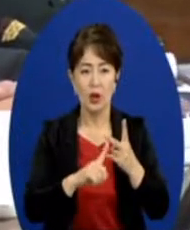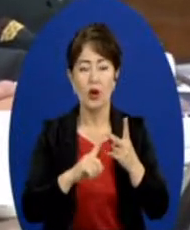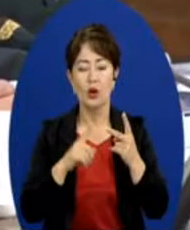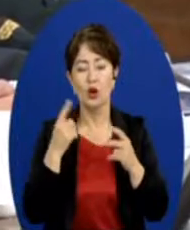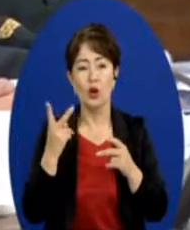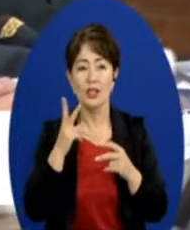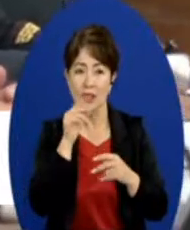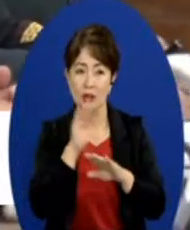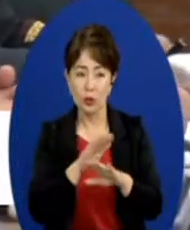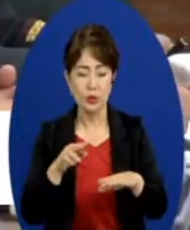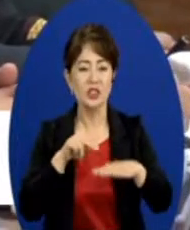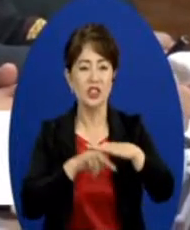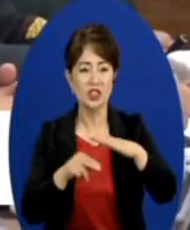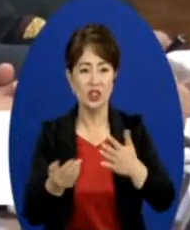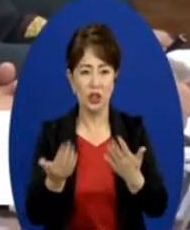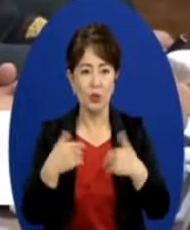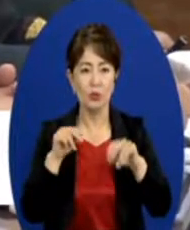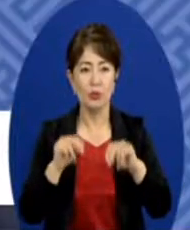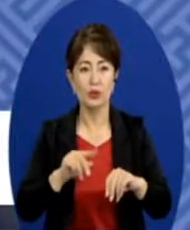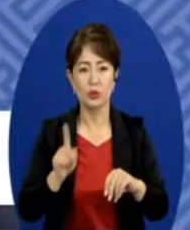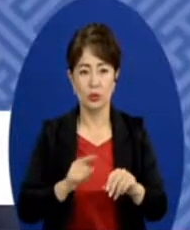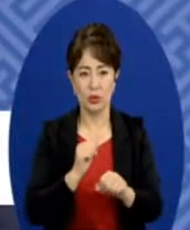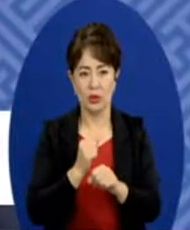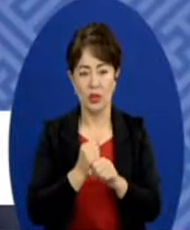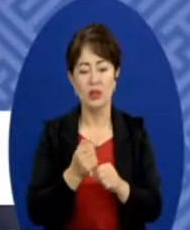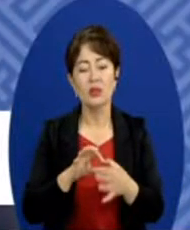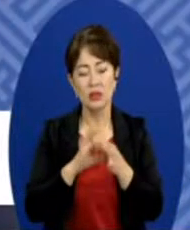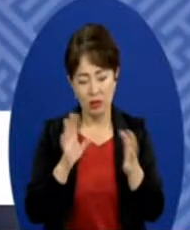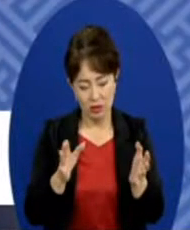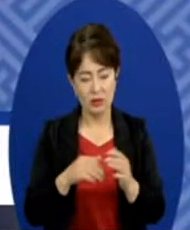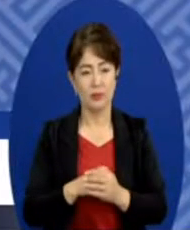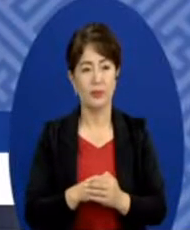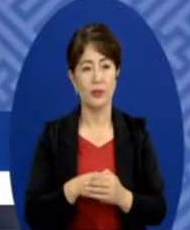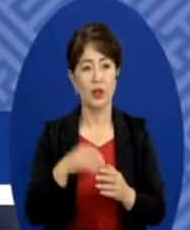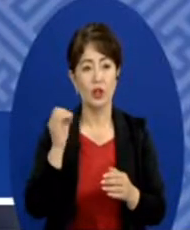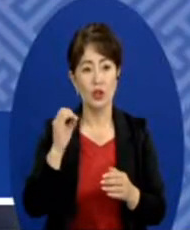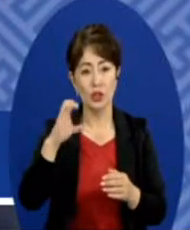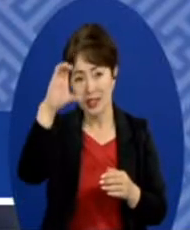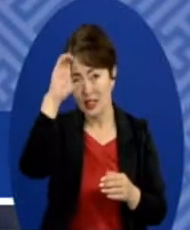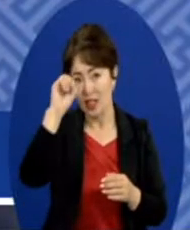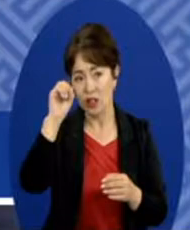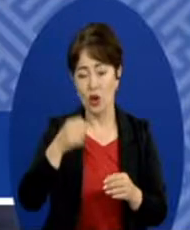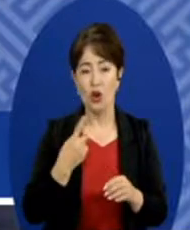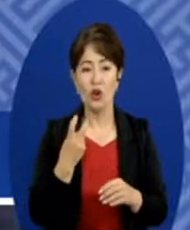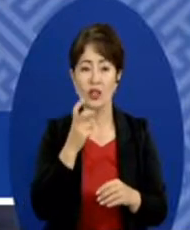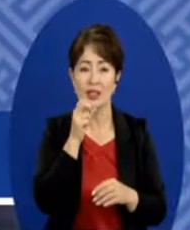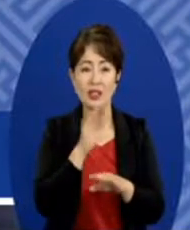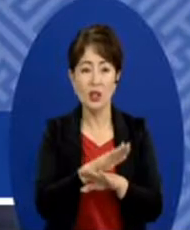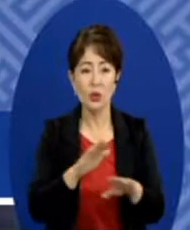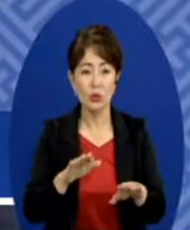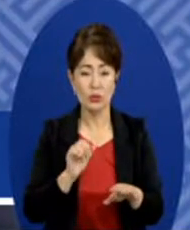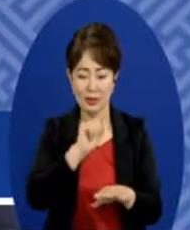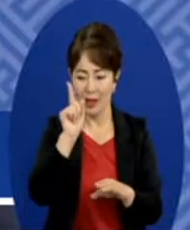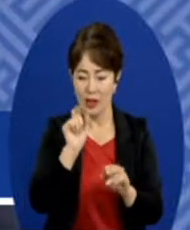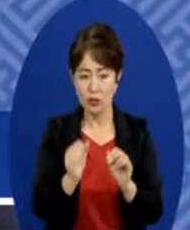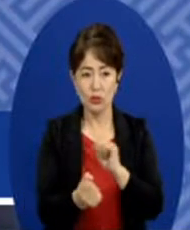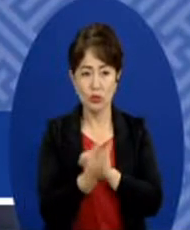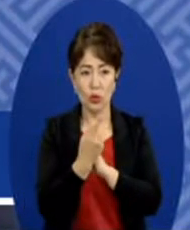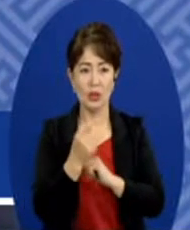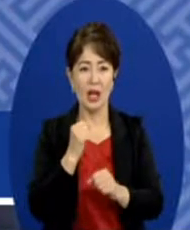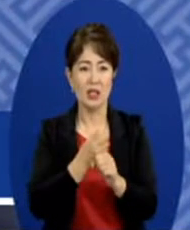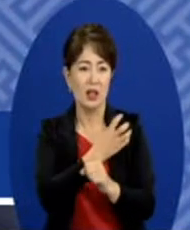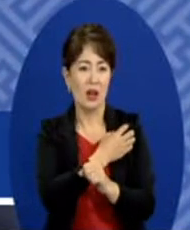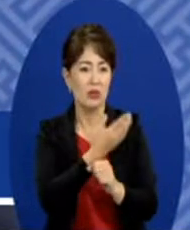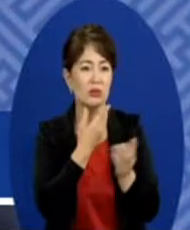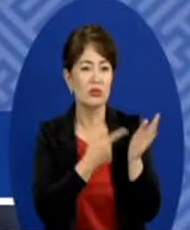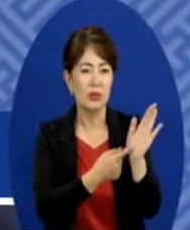хүүхдүүдийг ч цэцэрлэгт хамруулахаар ажиллаж байгааг хэллээ. Ерөнхийдөө яг засгийн орон дээр дөнгөж сая энэ 2 настай хүүхдүүдийн асуулыг нэлээ онцолч үүрэг